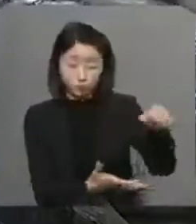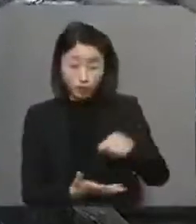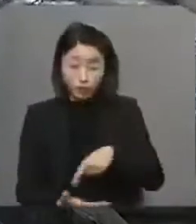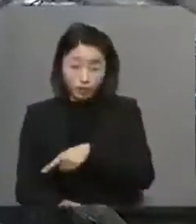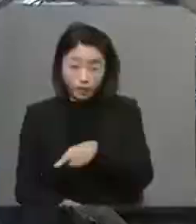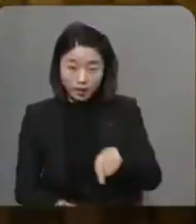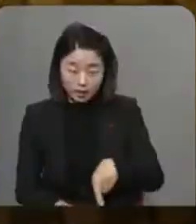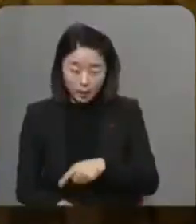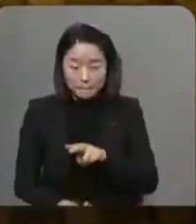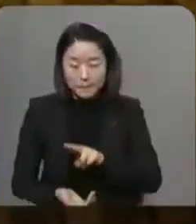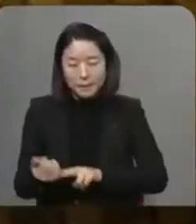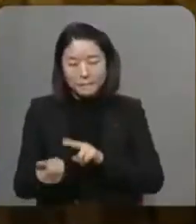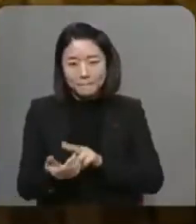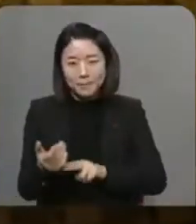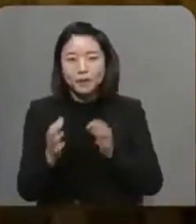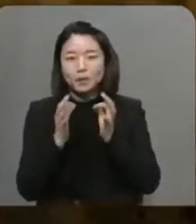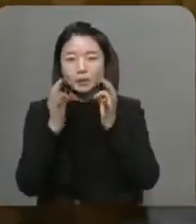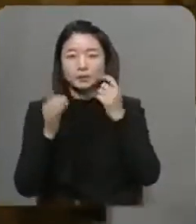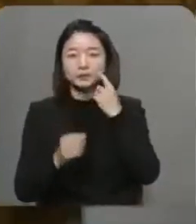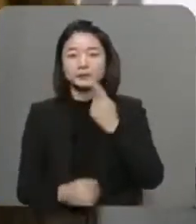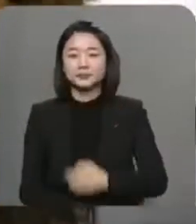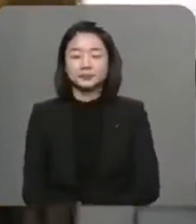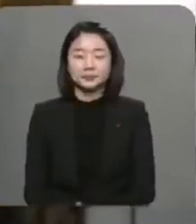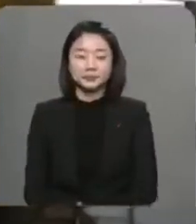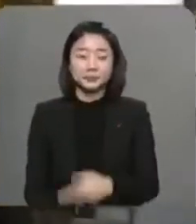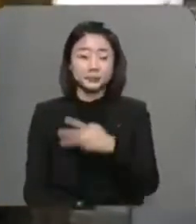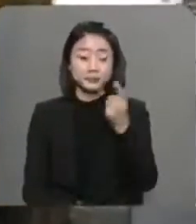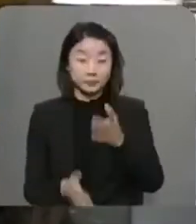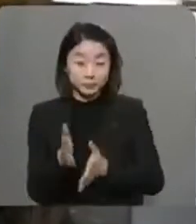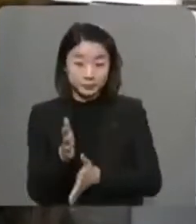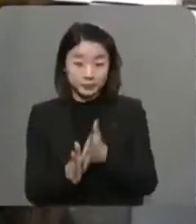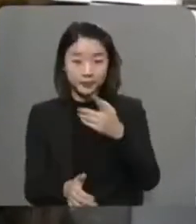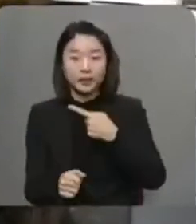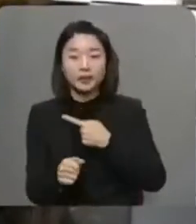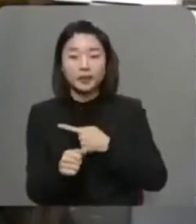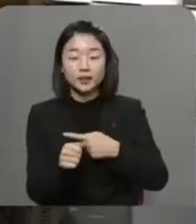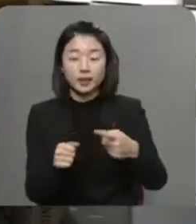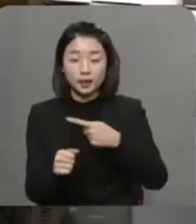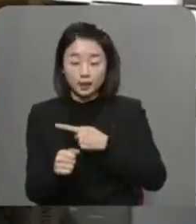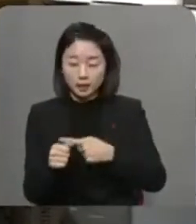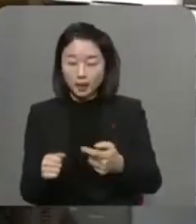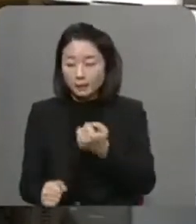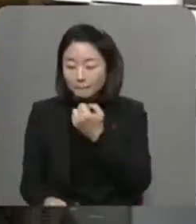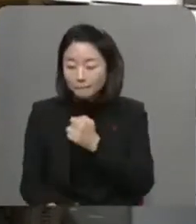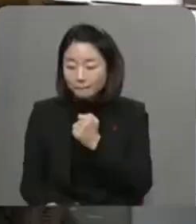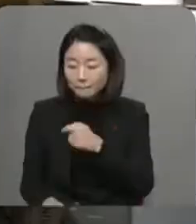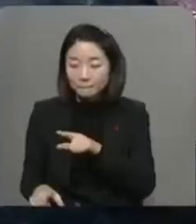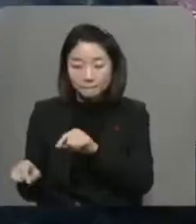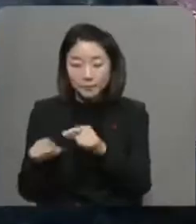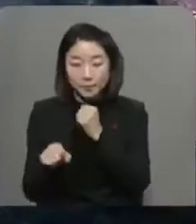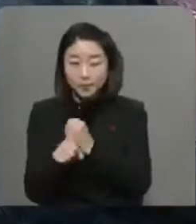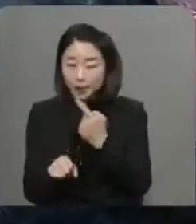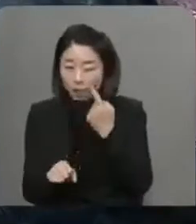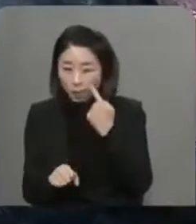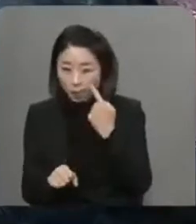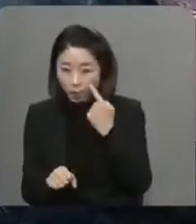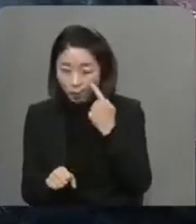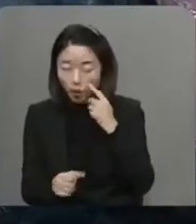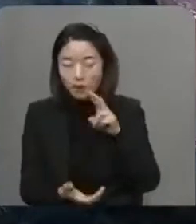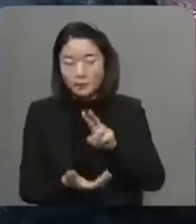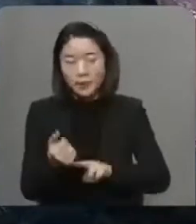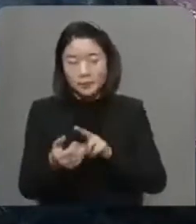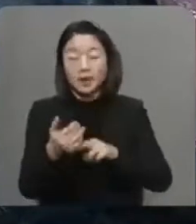부가가치를 높이겠다는 겁니다 삼척시는 우선 내년에 시제품을 개발해 사업화 가능성을 타진 아의